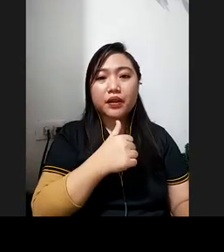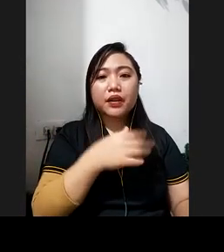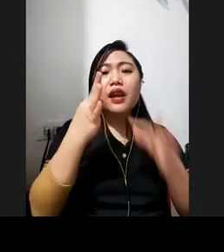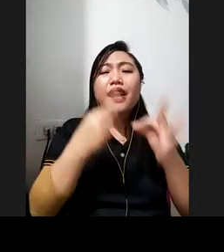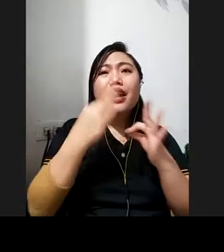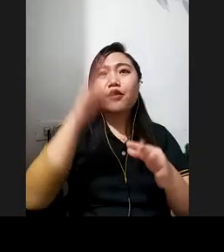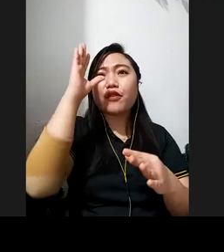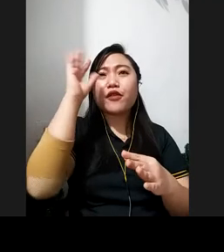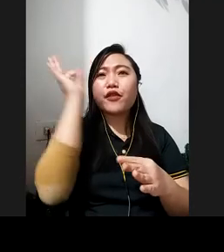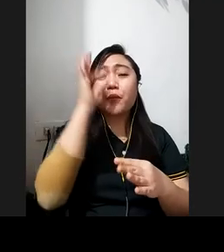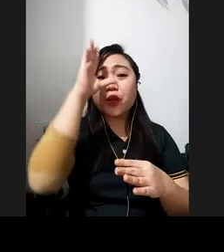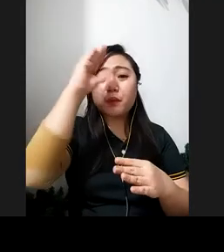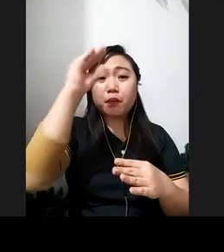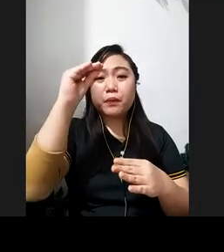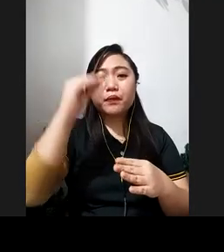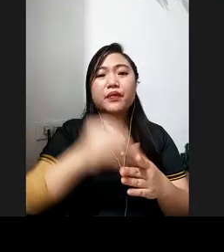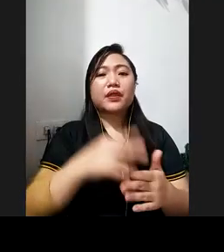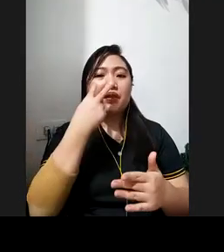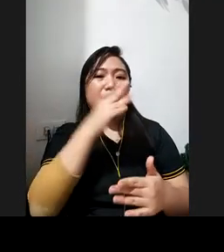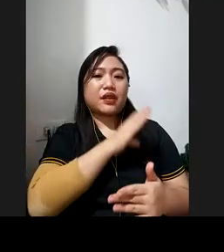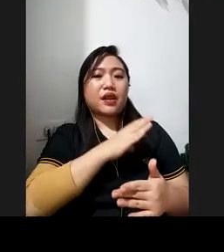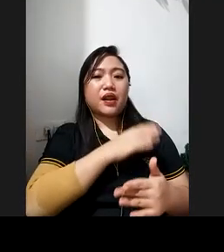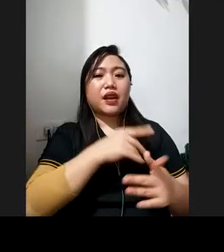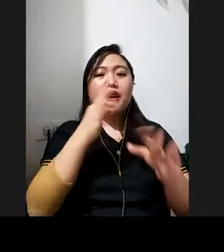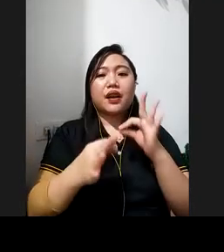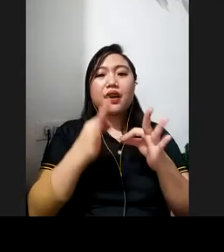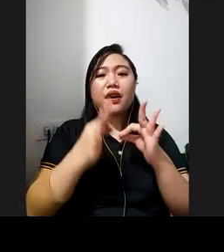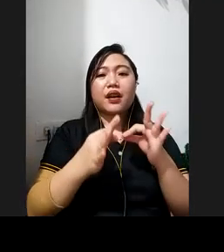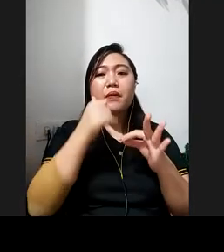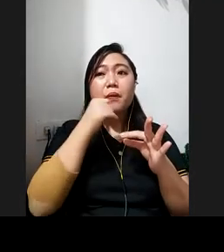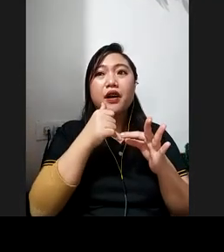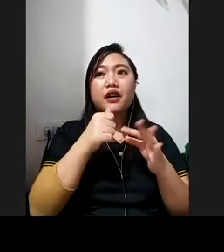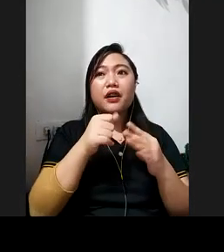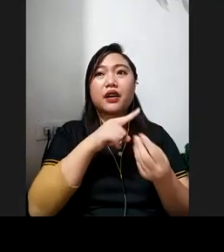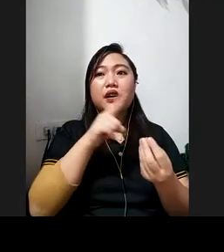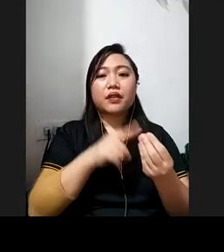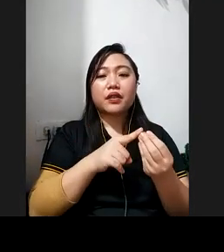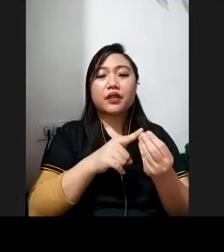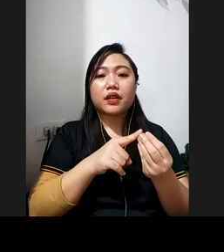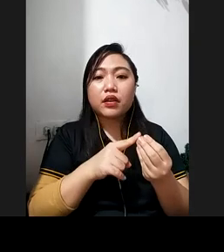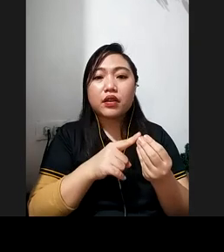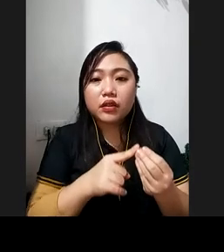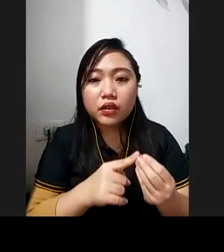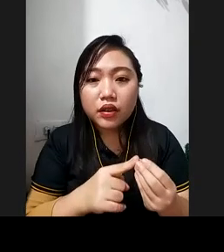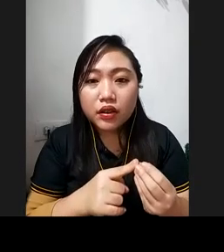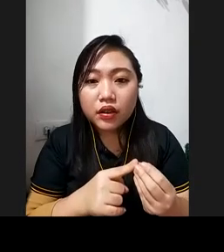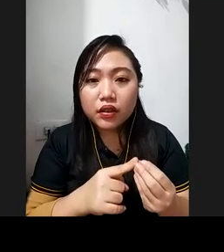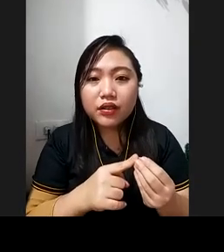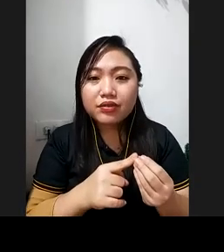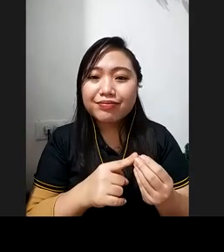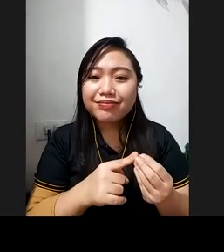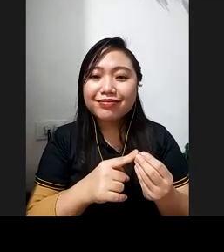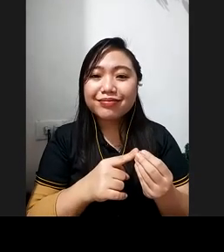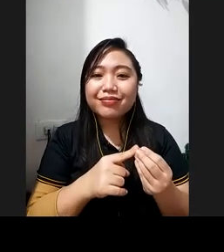men, lumalabas yung character. Pero pag Filipino women, lumalabas yung male order bride, no? So makikita mo pa lang online may mga